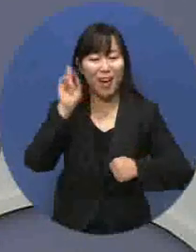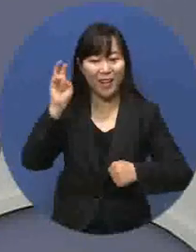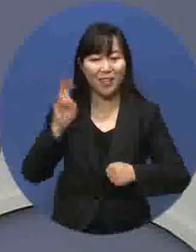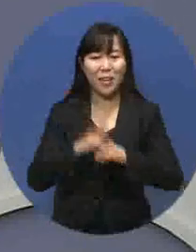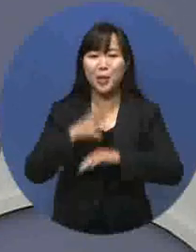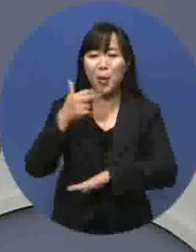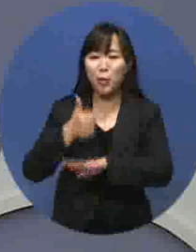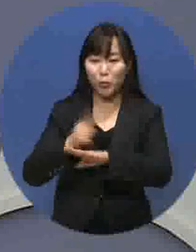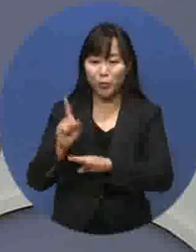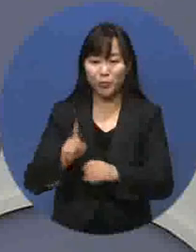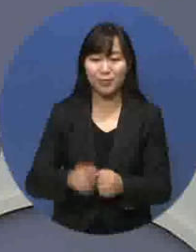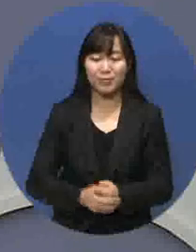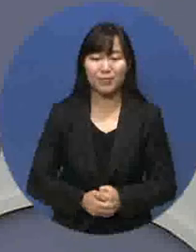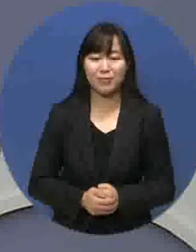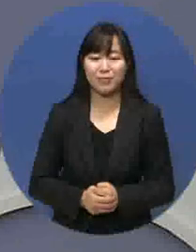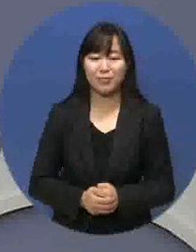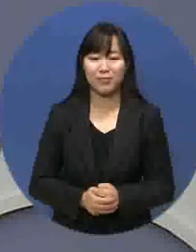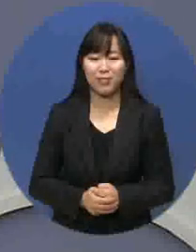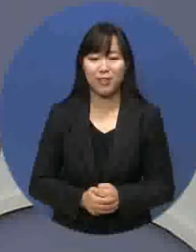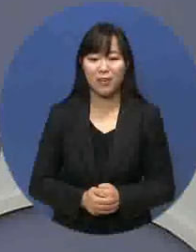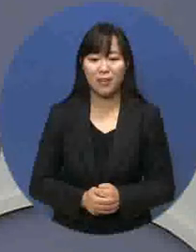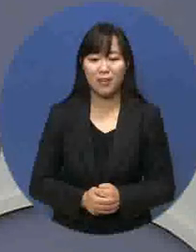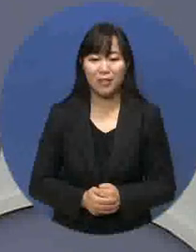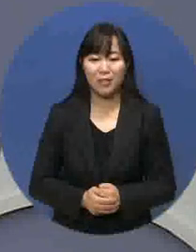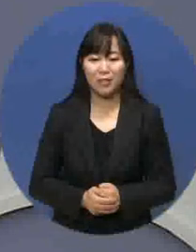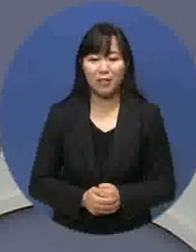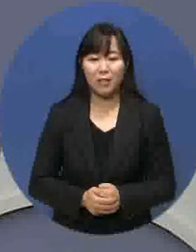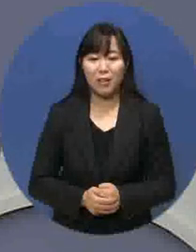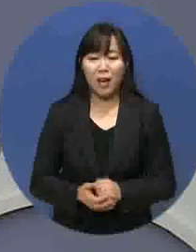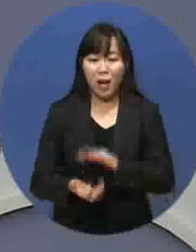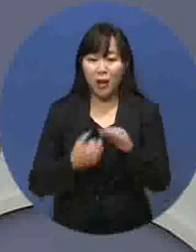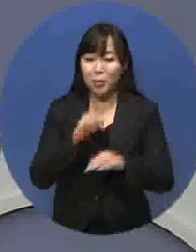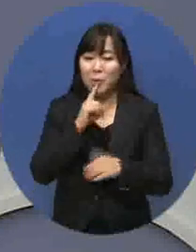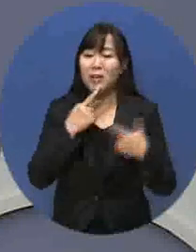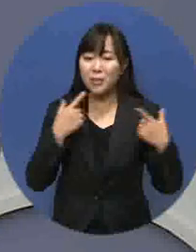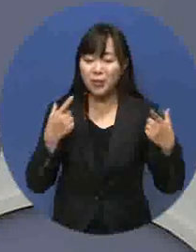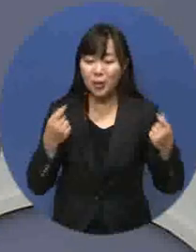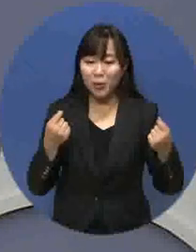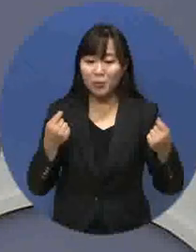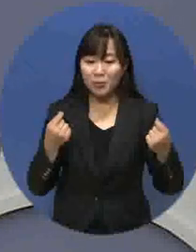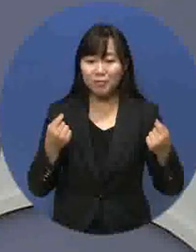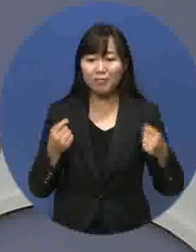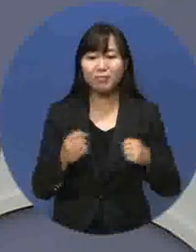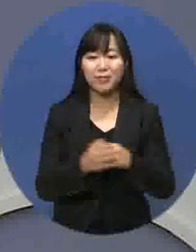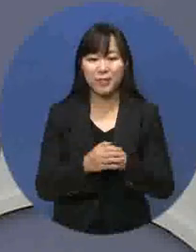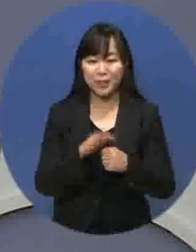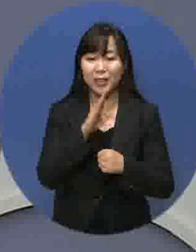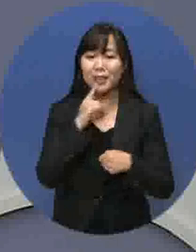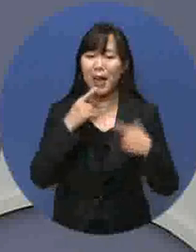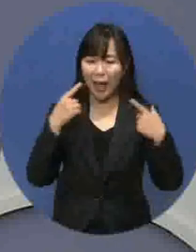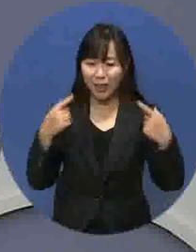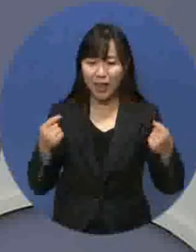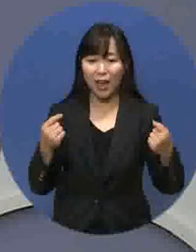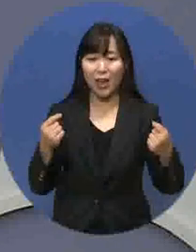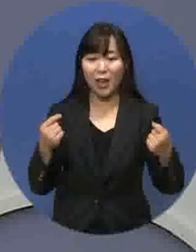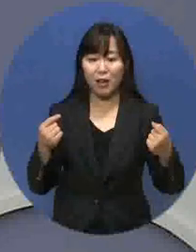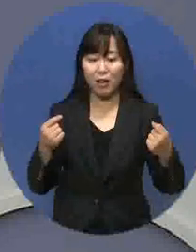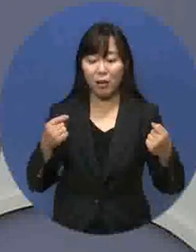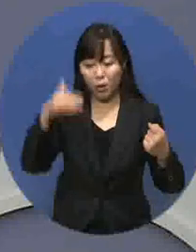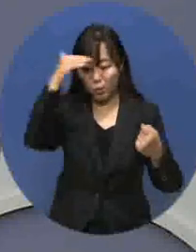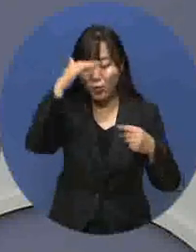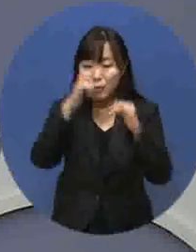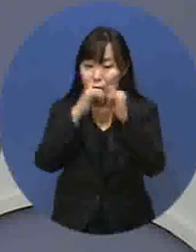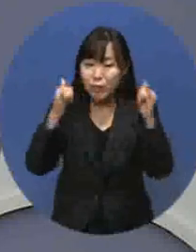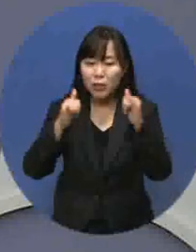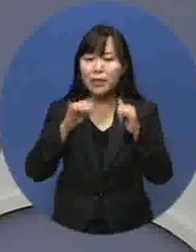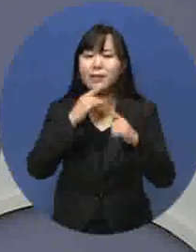결국은 이제 우리에게 아까도 이제 말씀하셨던 것 중에 하나가 이제 진짜 같다라고 관객분들이 느끼셨으면